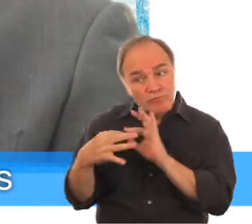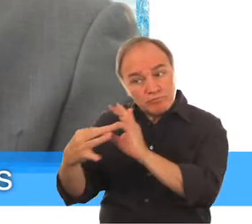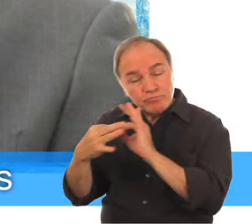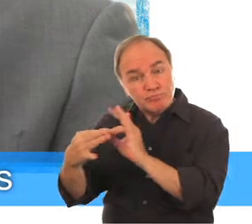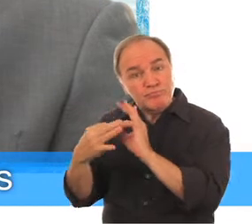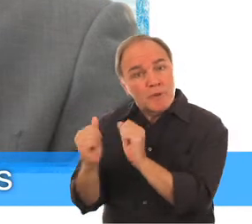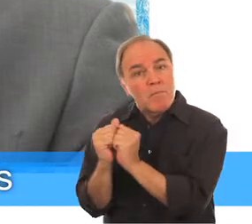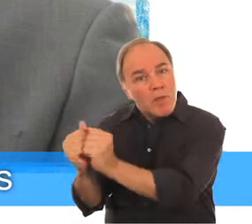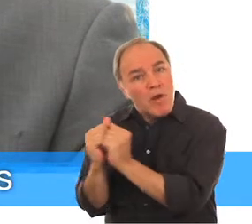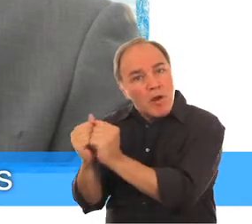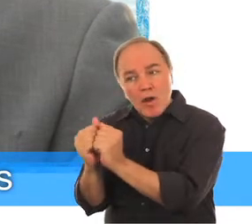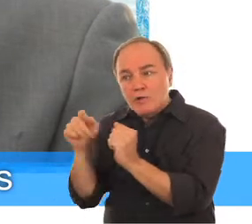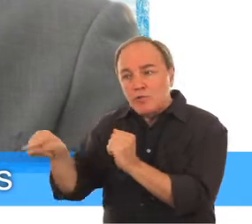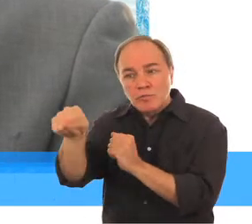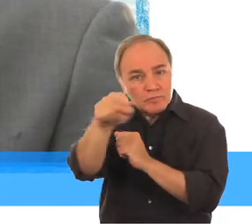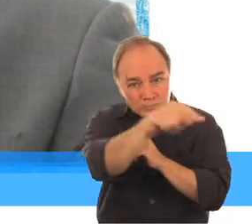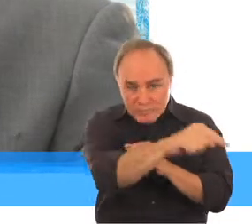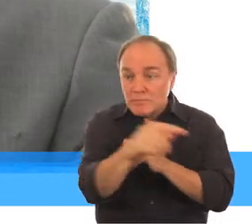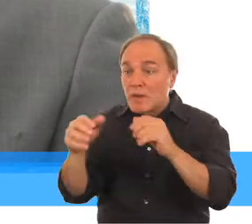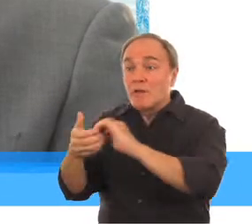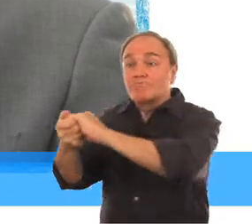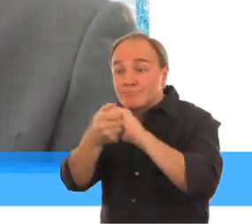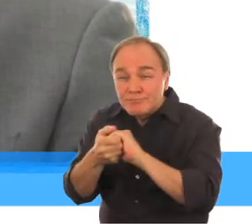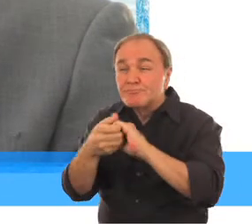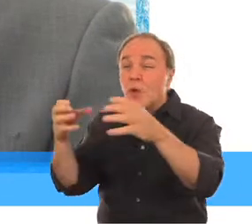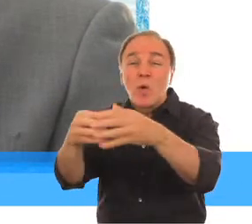promotion des droits des enfants handicapés.